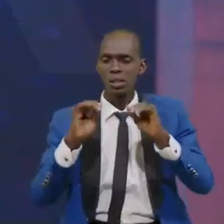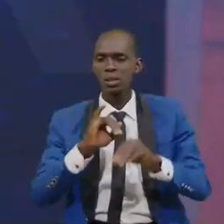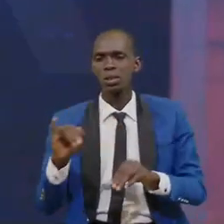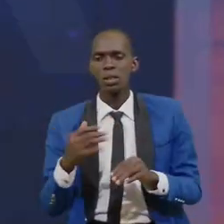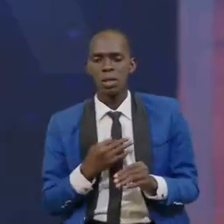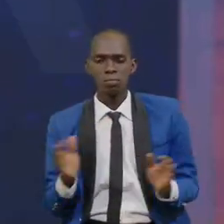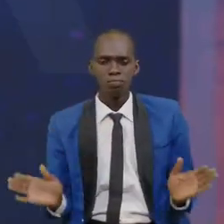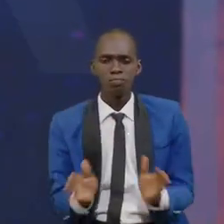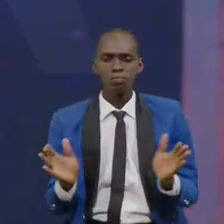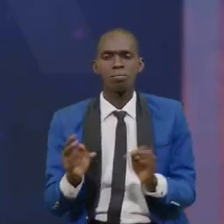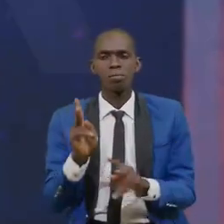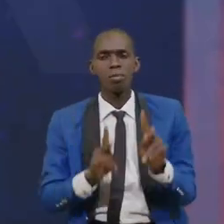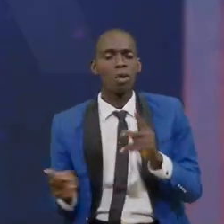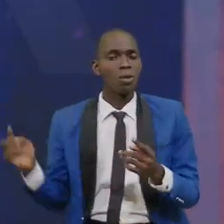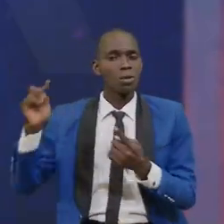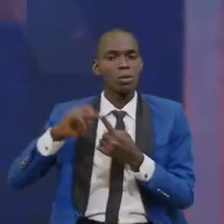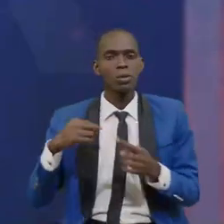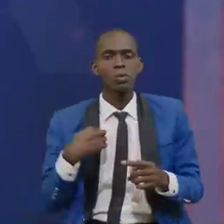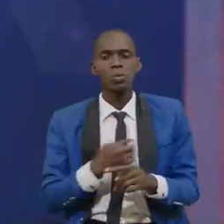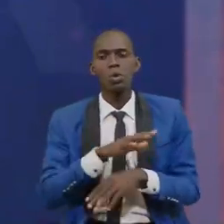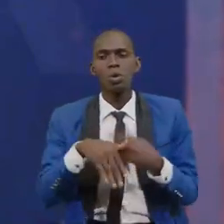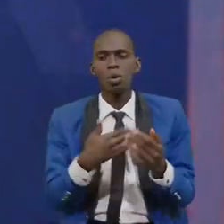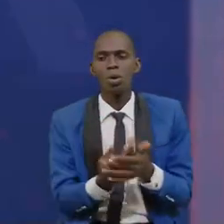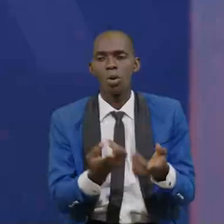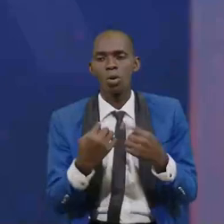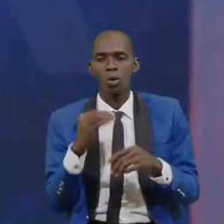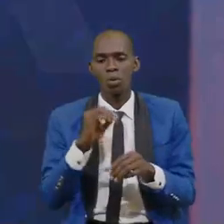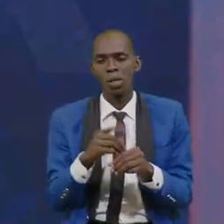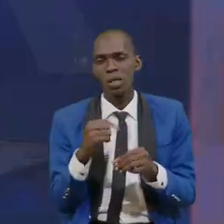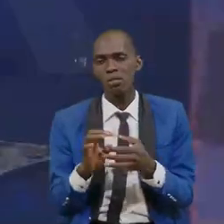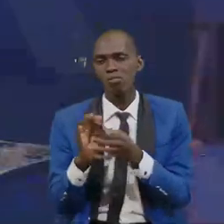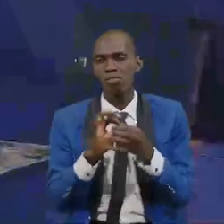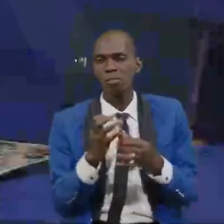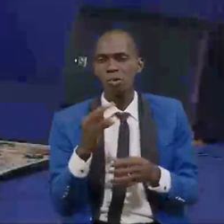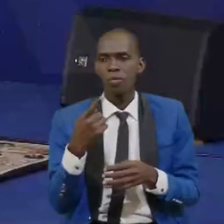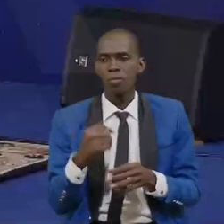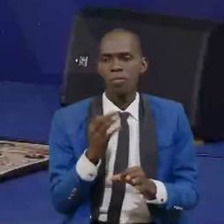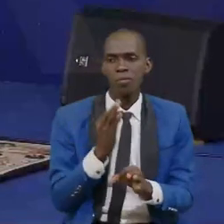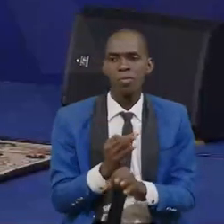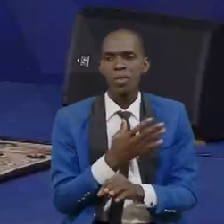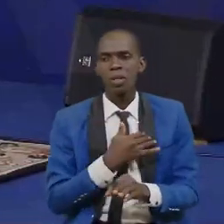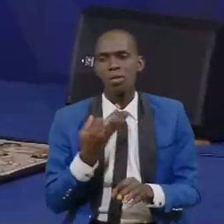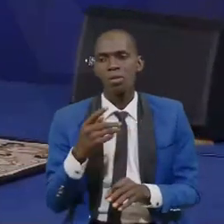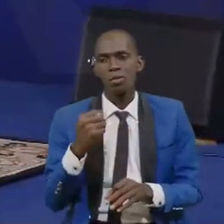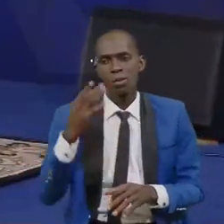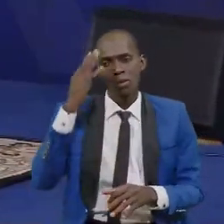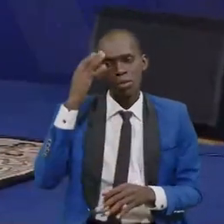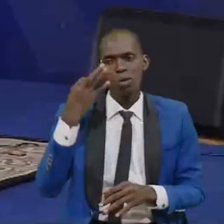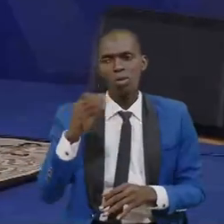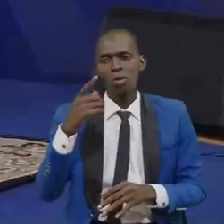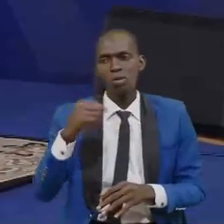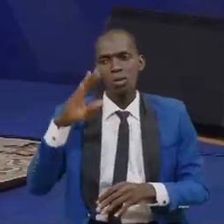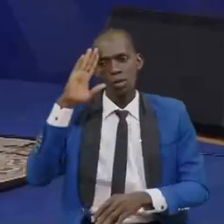les encourageons jusqu'à ce que nous parvenions tous à l'unité de la foi et de la connaissance du Fils de